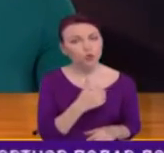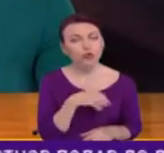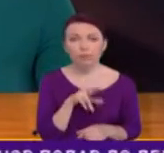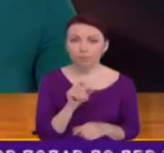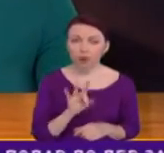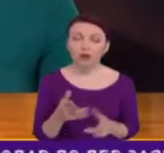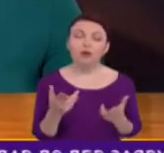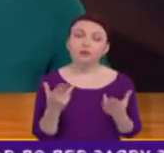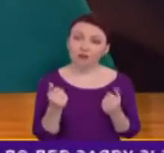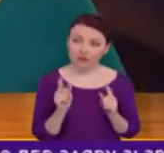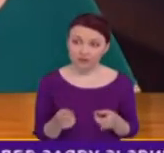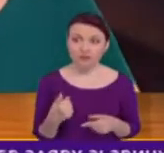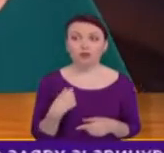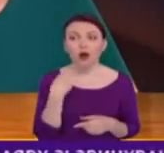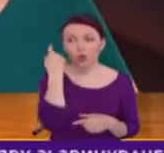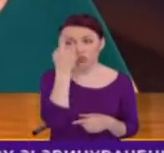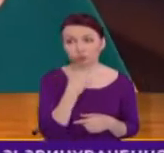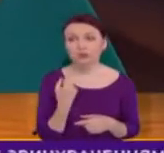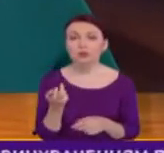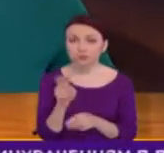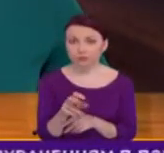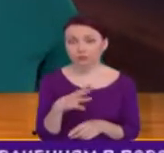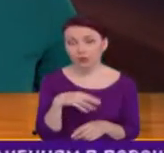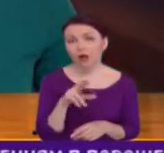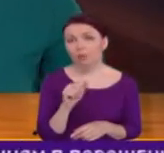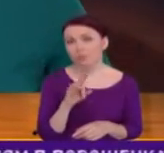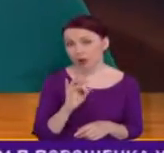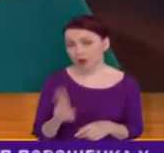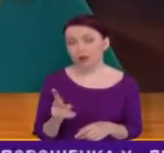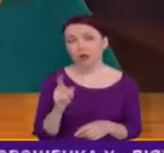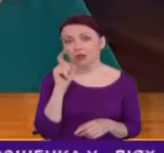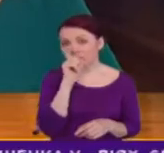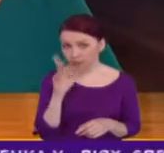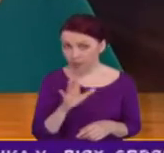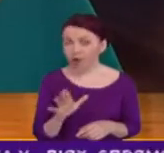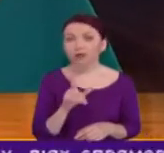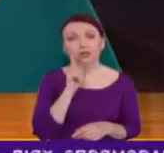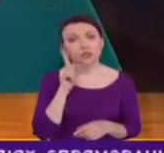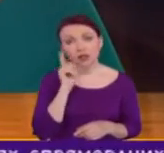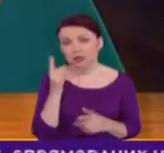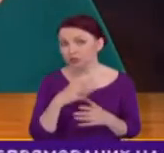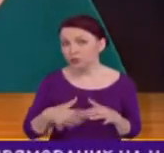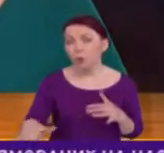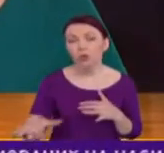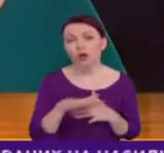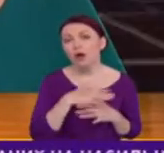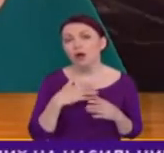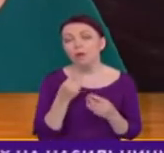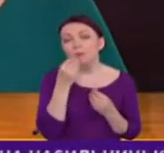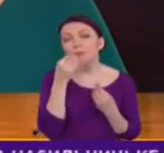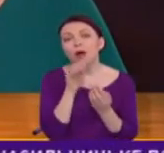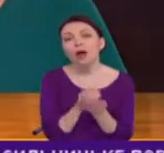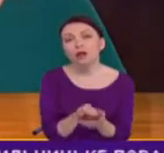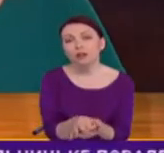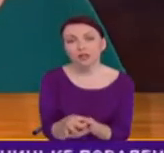це правда. Особисто була, відвідувала цей парк, і дійсно, це досить непогана зараз зелена зона, така перлина культурна, можна навіть